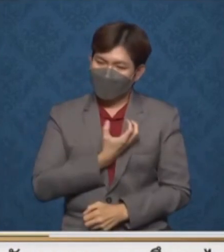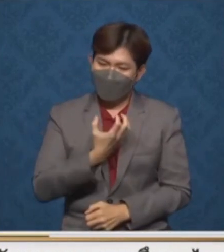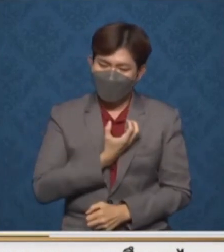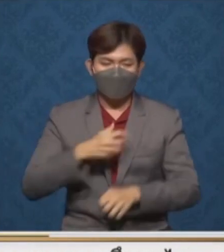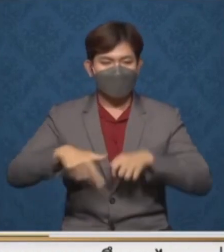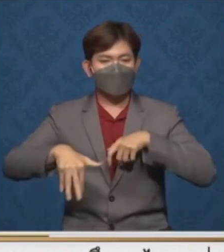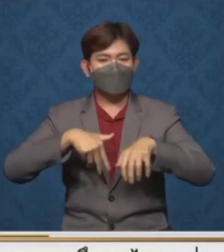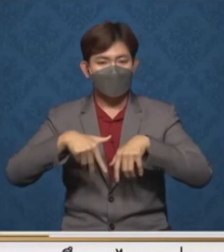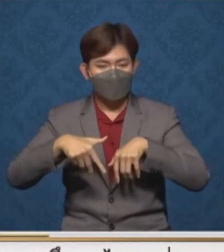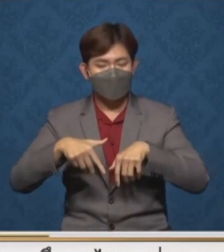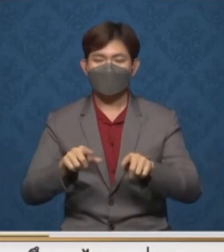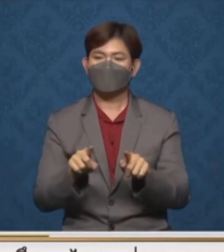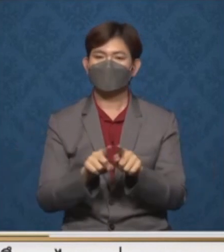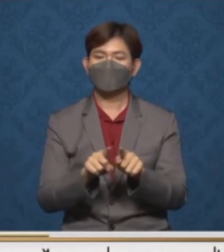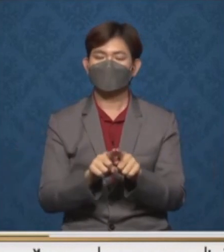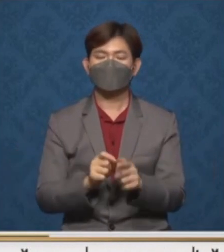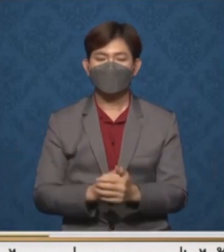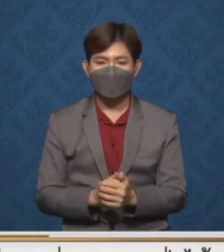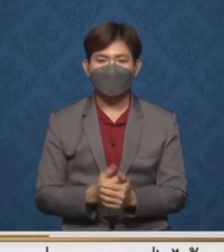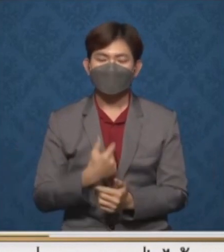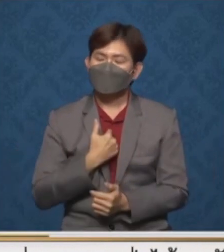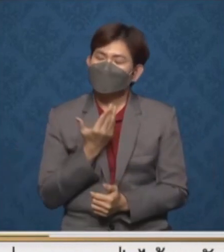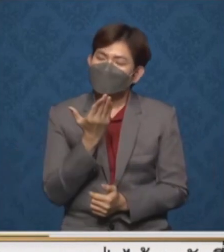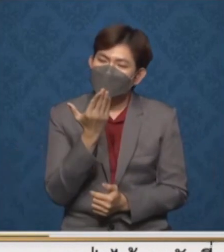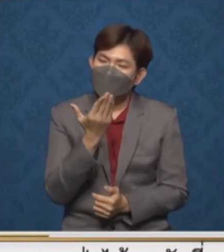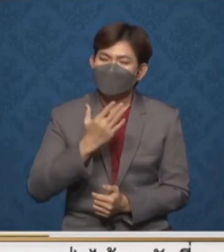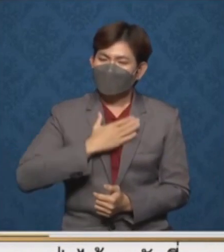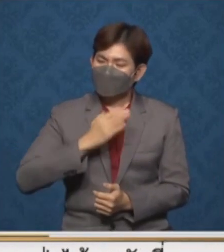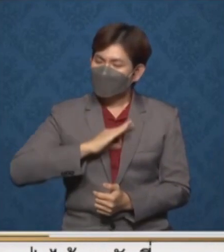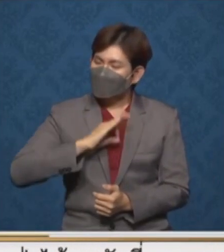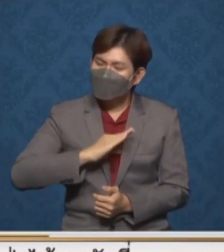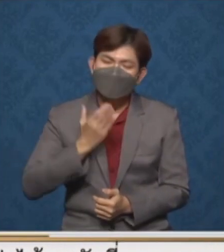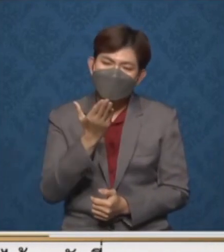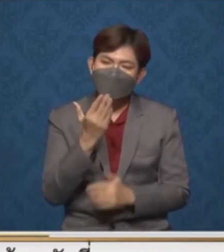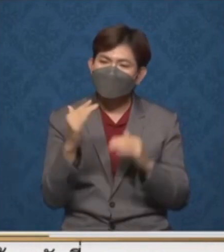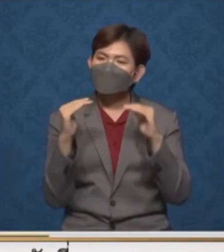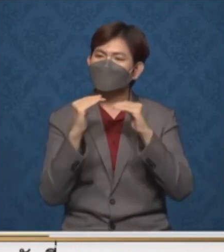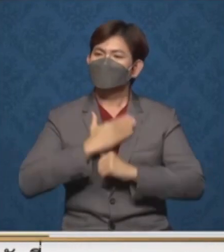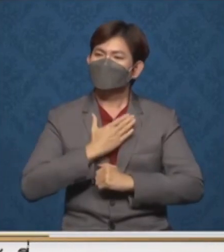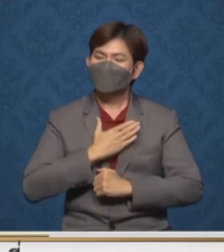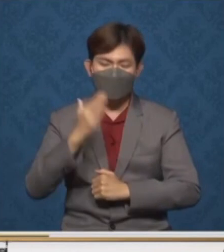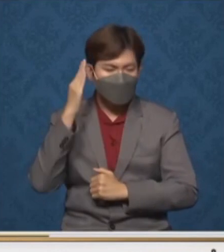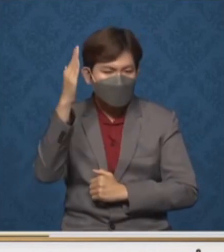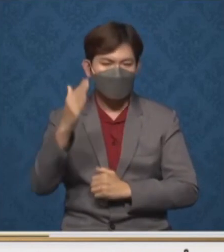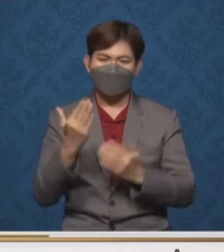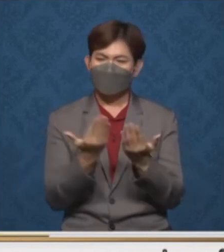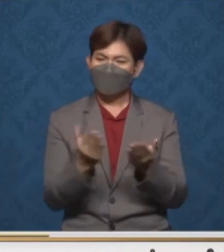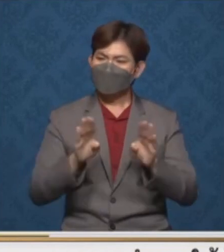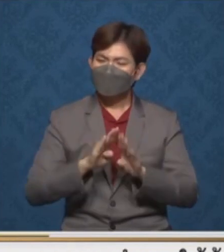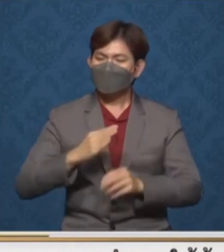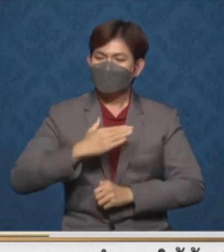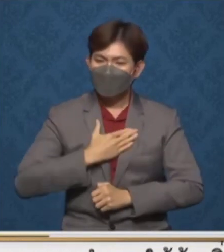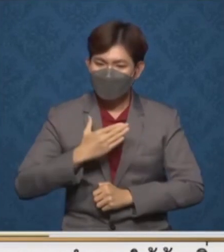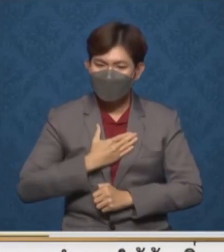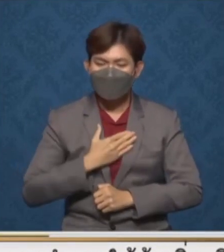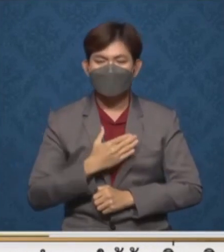องซึ่งเป็นเครื่องมือในการร้องขอความเป็นธรรมให้กับชีวิตกับอนาคตของตนเองและครอบครัวและค